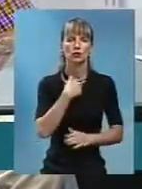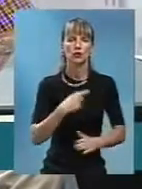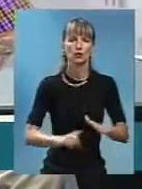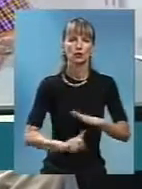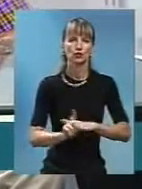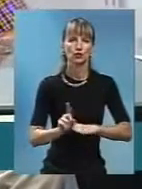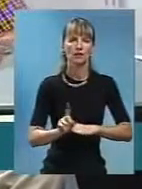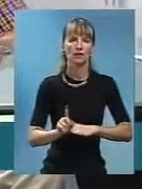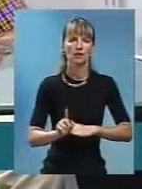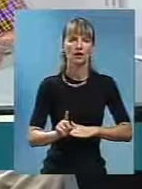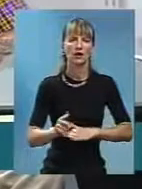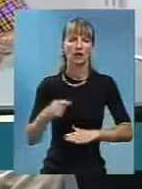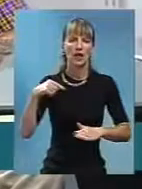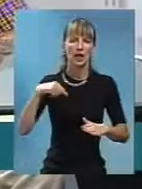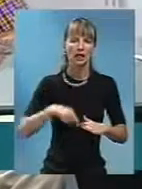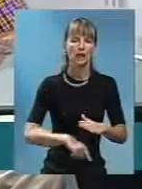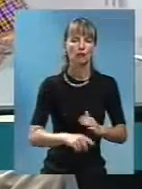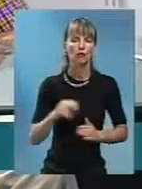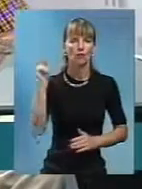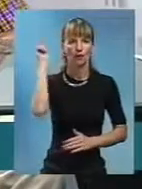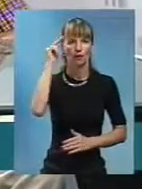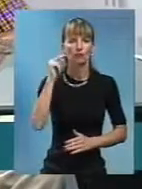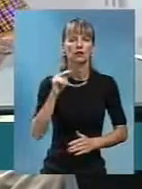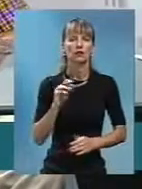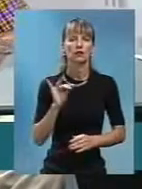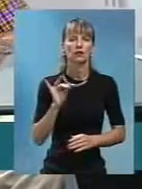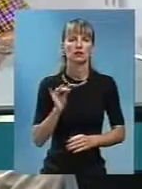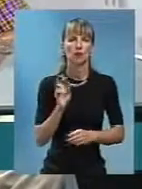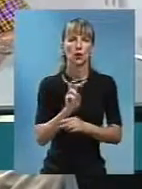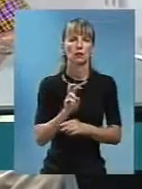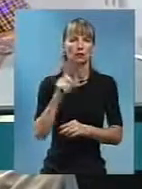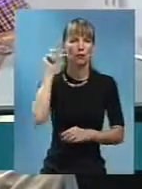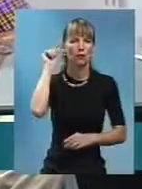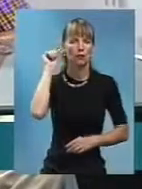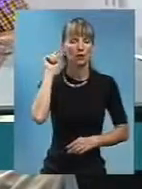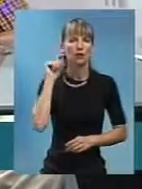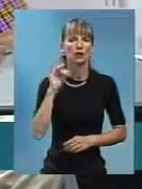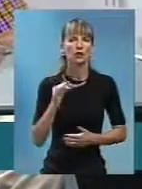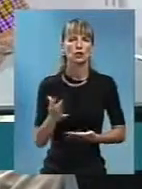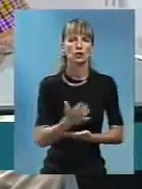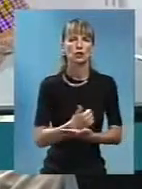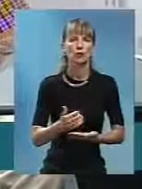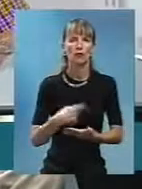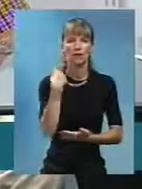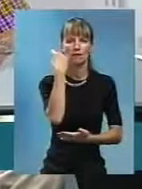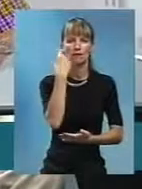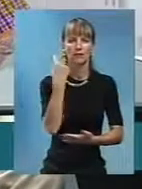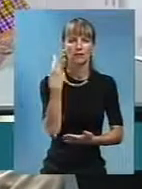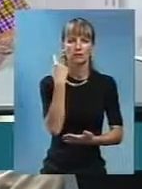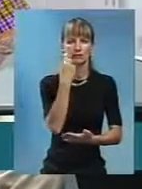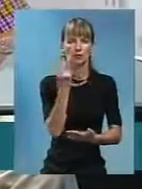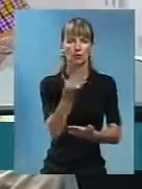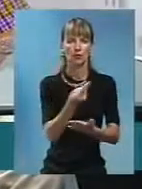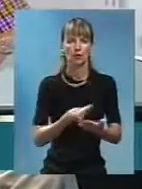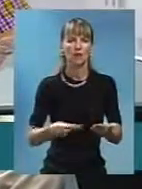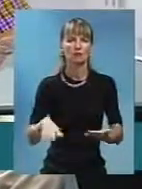почав глибоко вивчати, збирати бібліотеку, збирати візуальні зображення